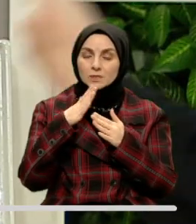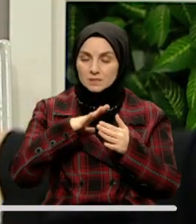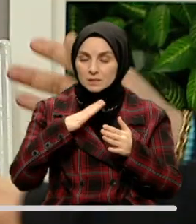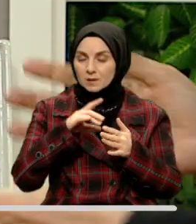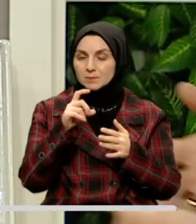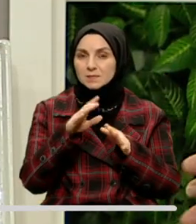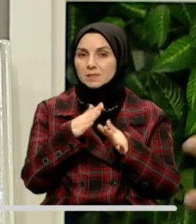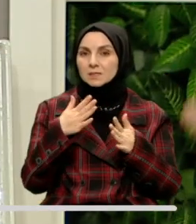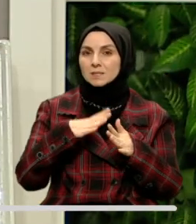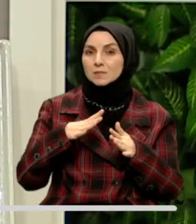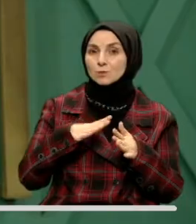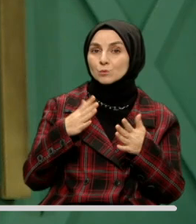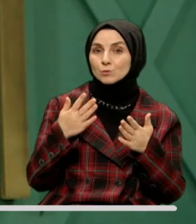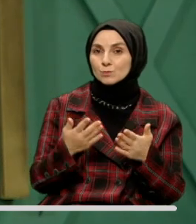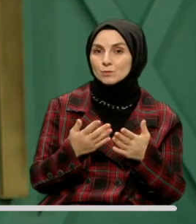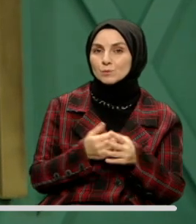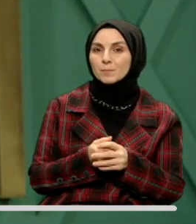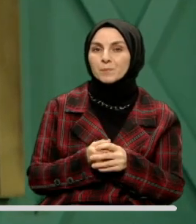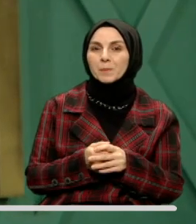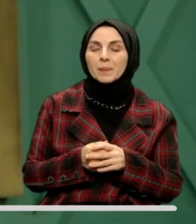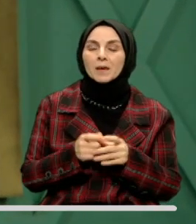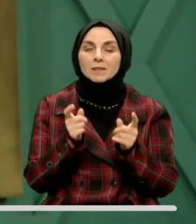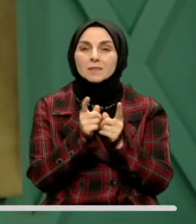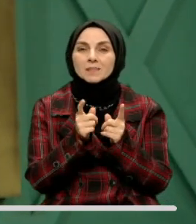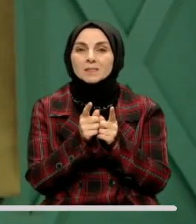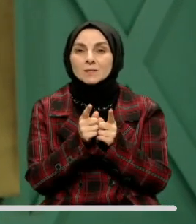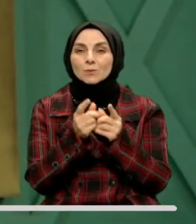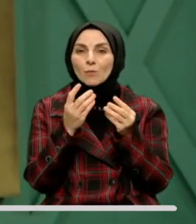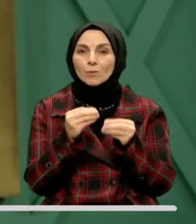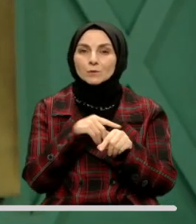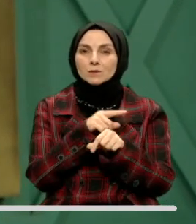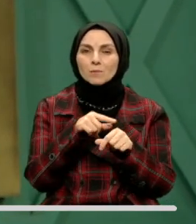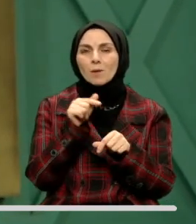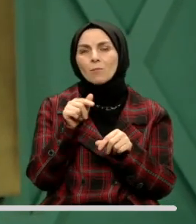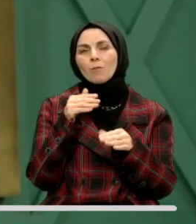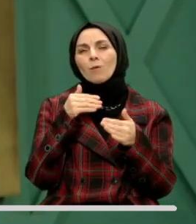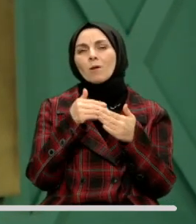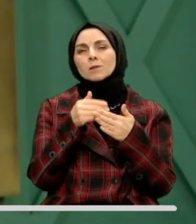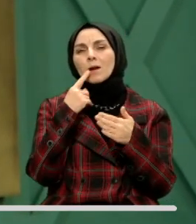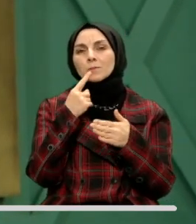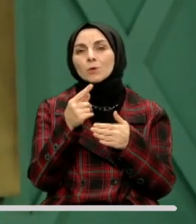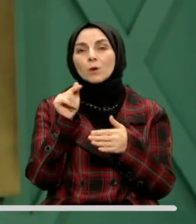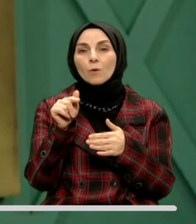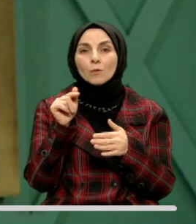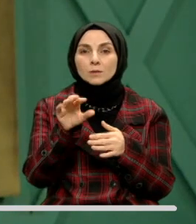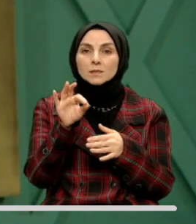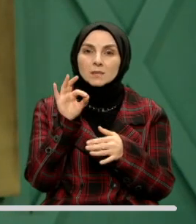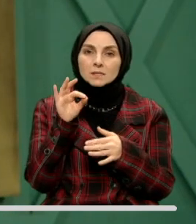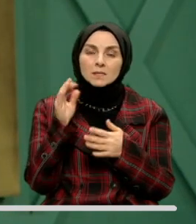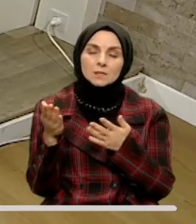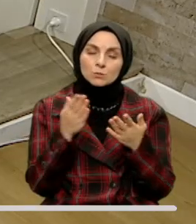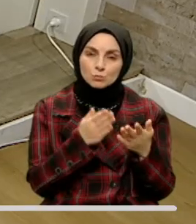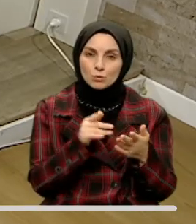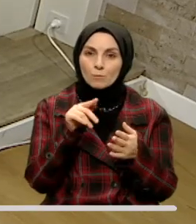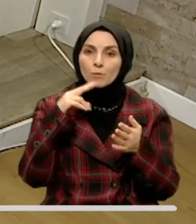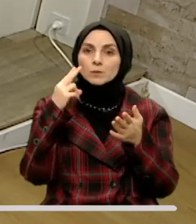kısa süreli çıktıkları zaman bu kadar mıydı süre? Bu kadar mı çıkacağız? Hemen parmak mesela orada seçenek sunuyorum. Çünkü orada bir kararlılık,